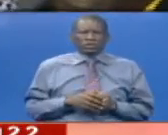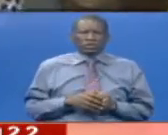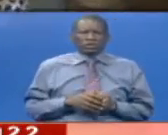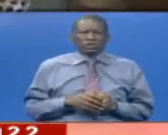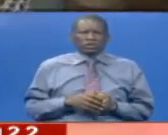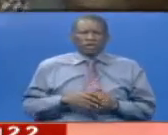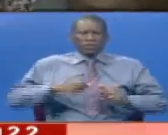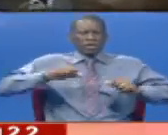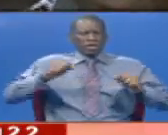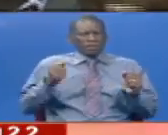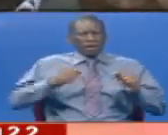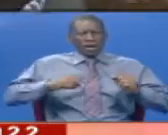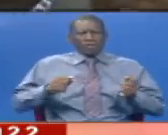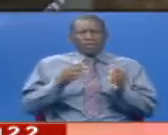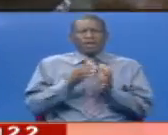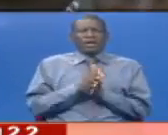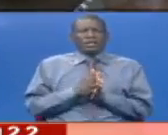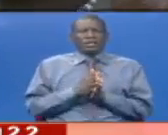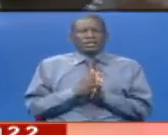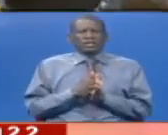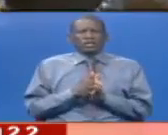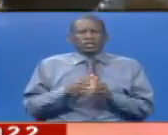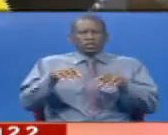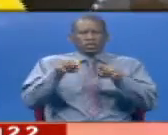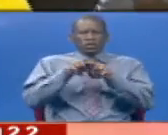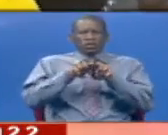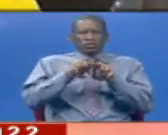Nina raha na pia